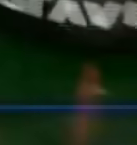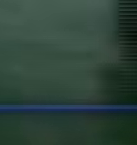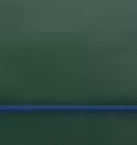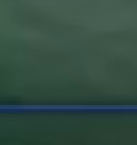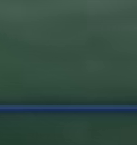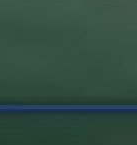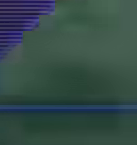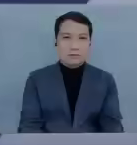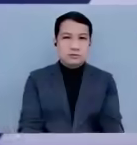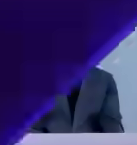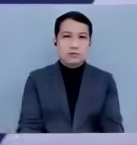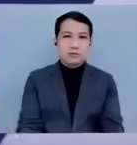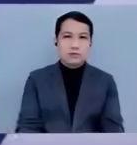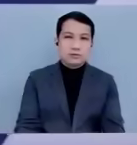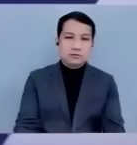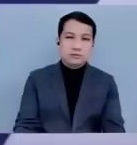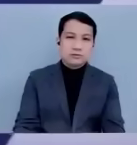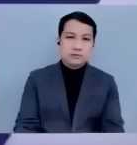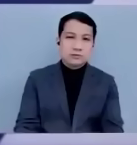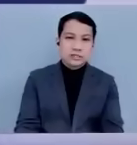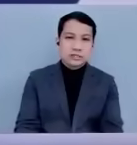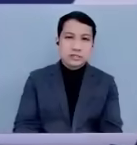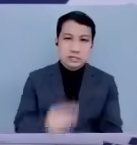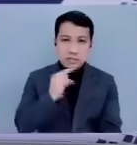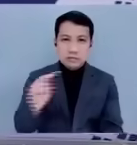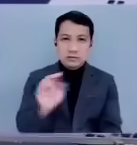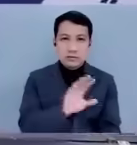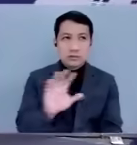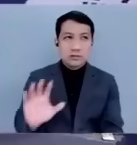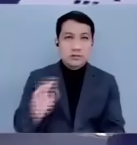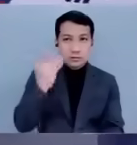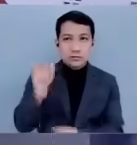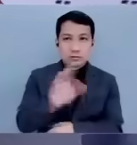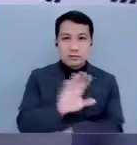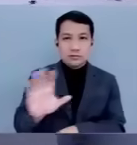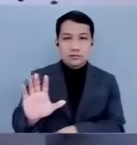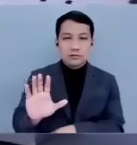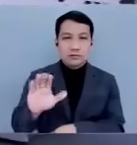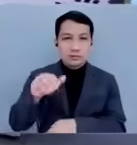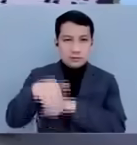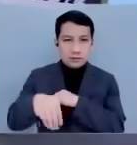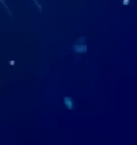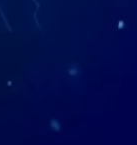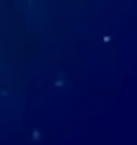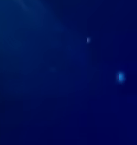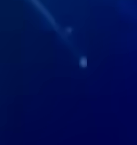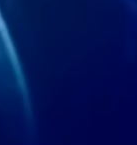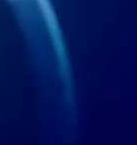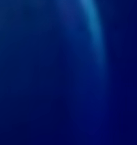Man. Tuloy-tuloy ang balitan dito sa Frontline Tonight.